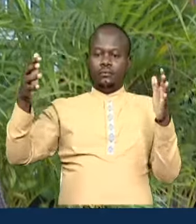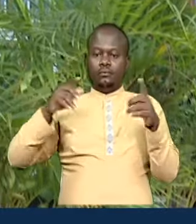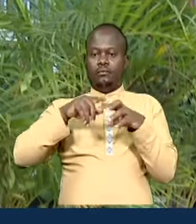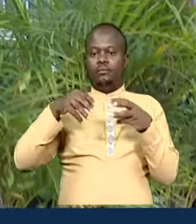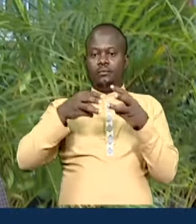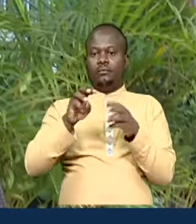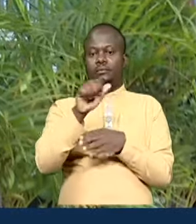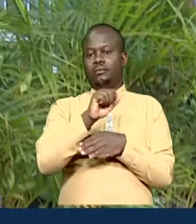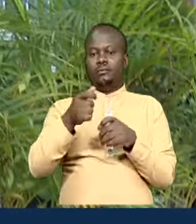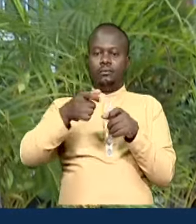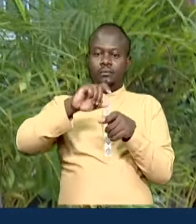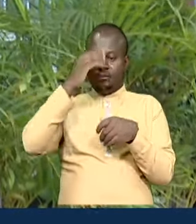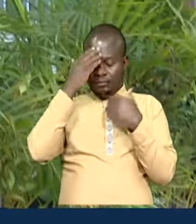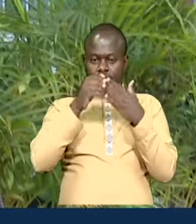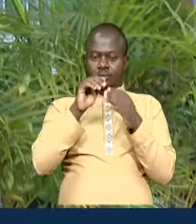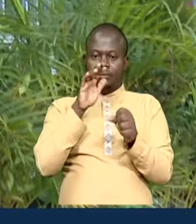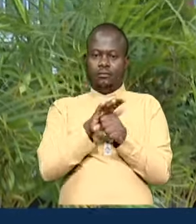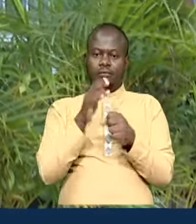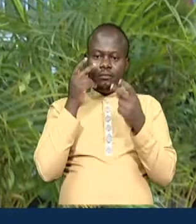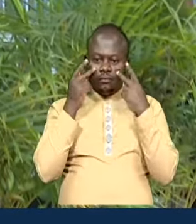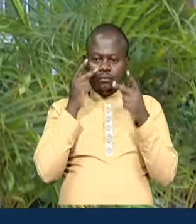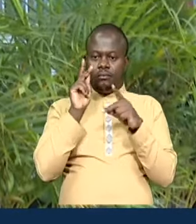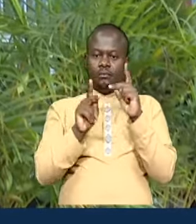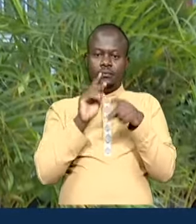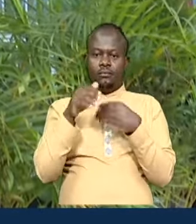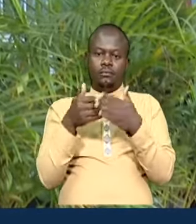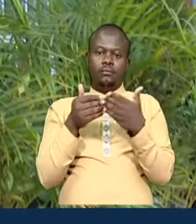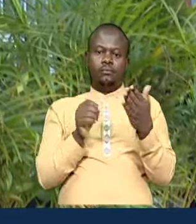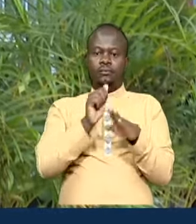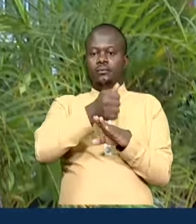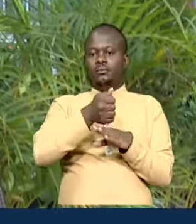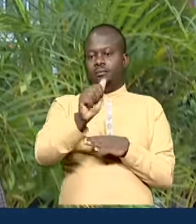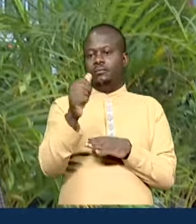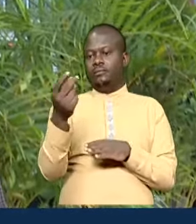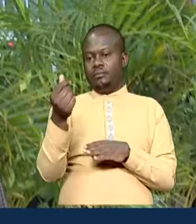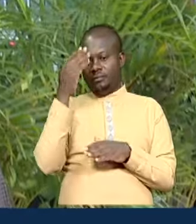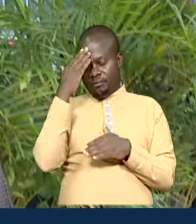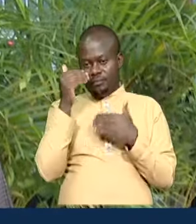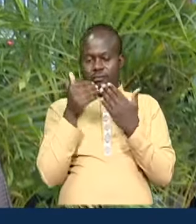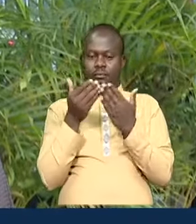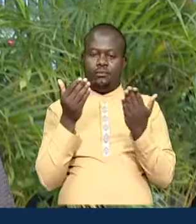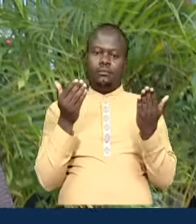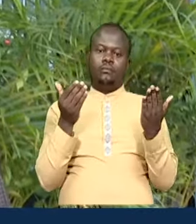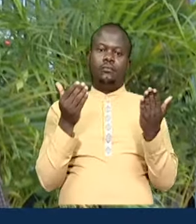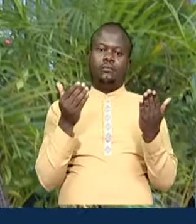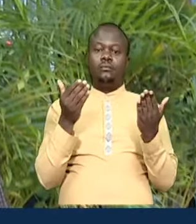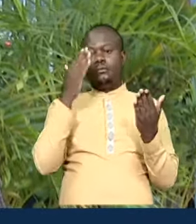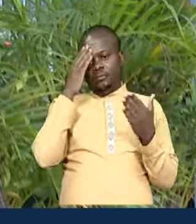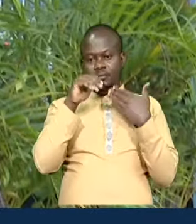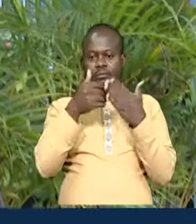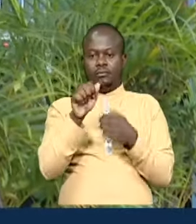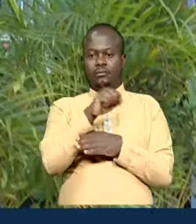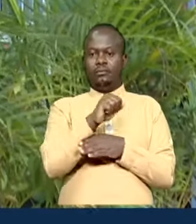imodoka zigenda ziyongera, kuko akenshi usanga abantu badashyiramo ayo mafaranga kubera ko ubunazi ko